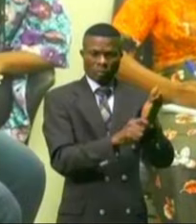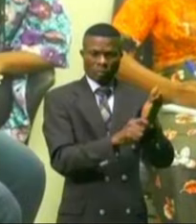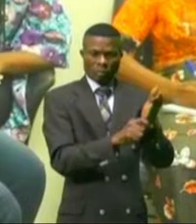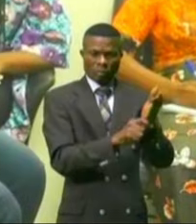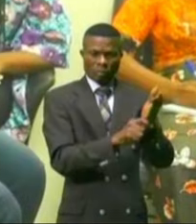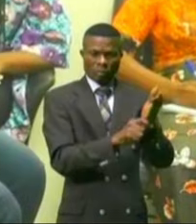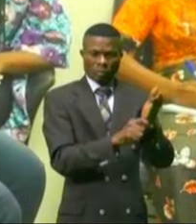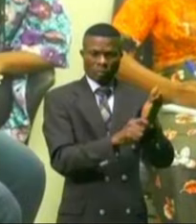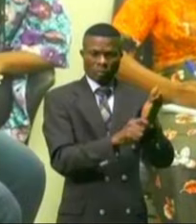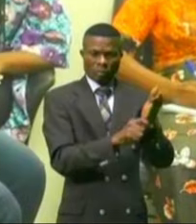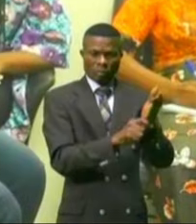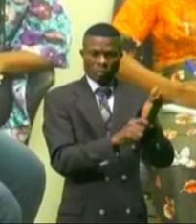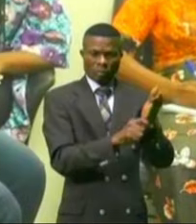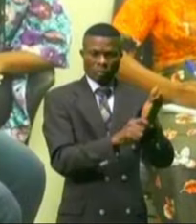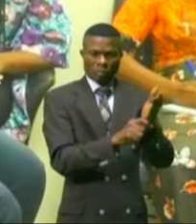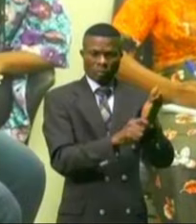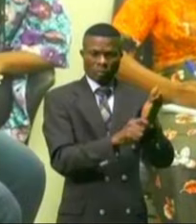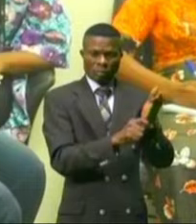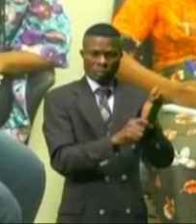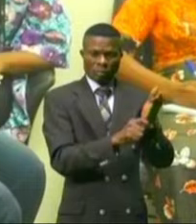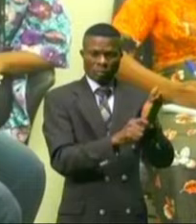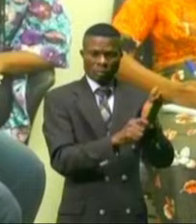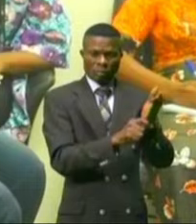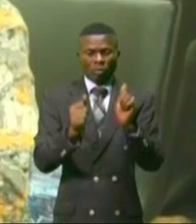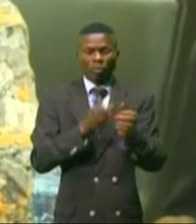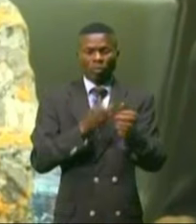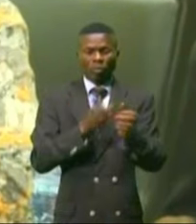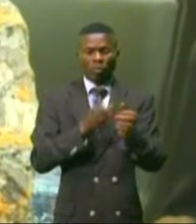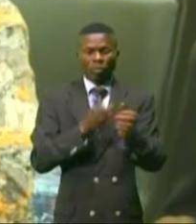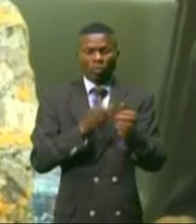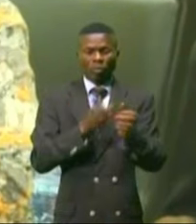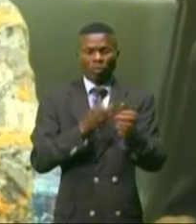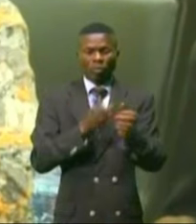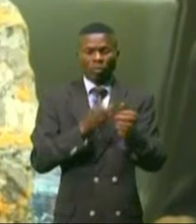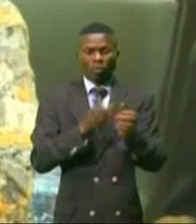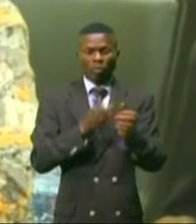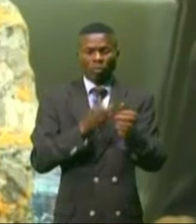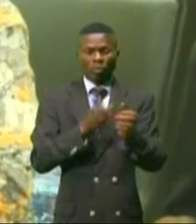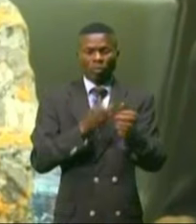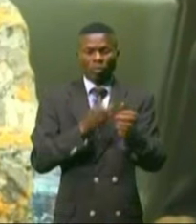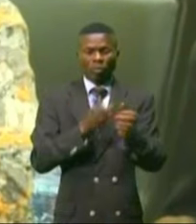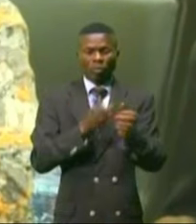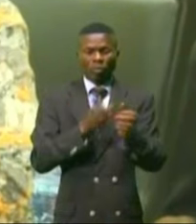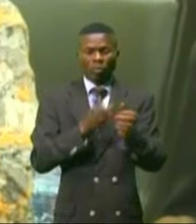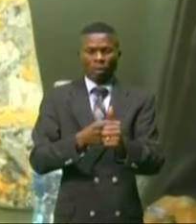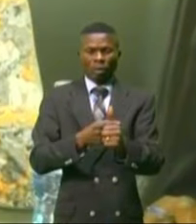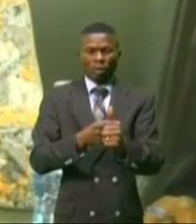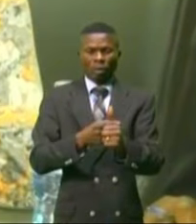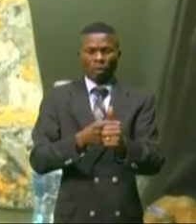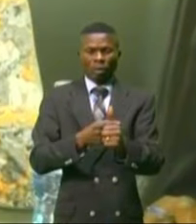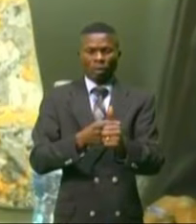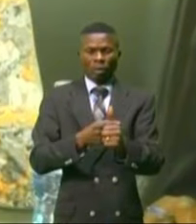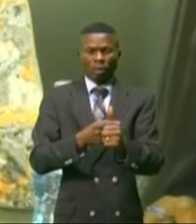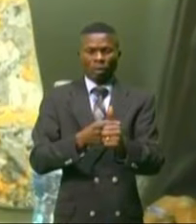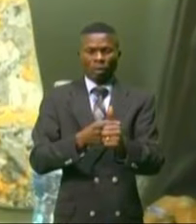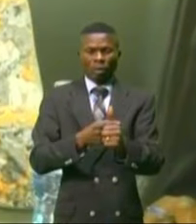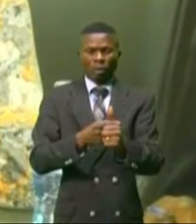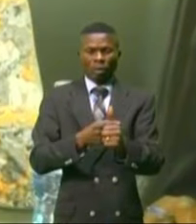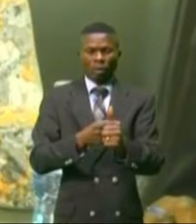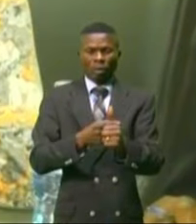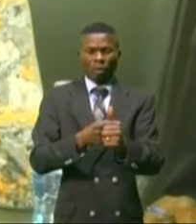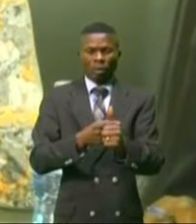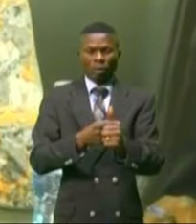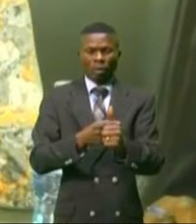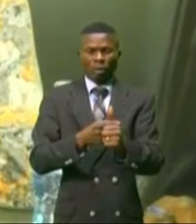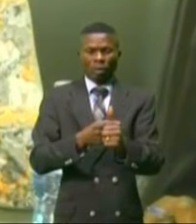et l'Université de Kisangani. Plusieurs thèmes développés au cours de cette réunion, notamment posée sur le 6e rapport national de